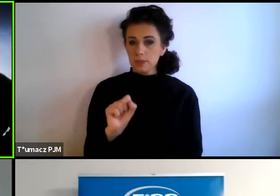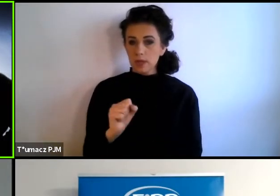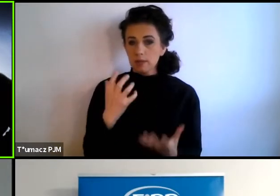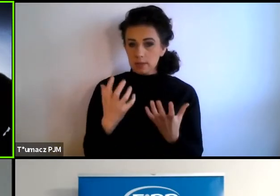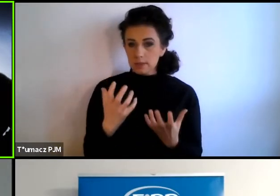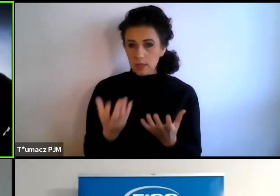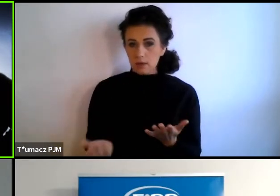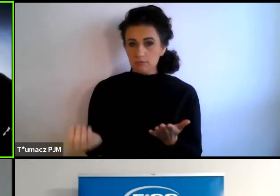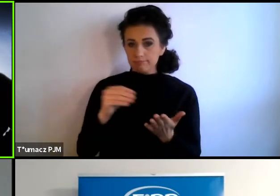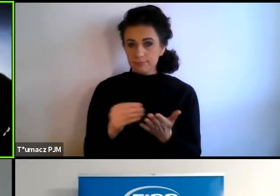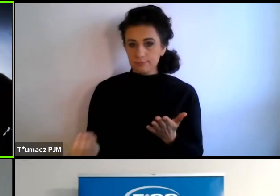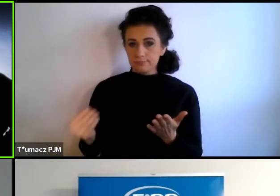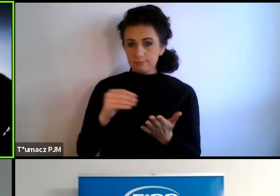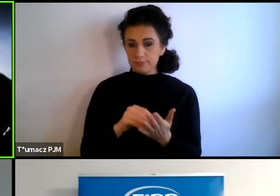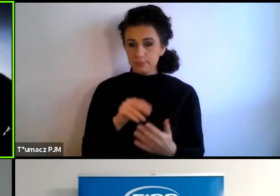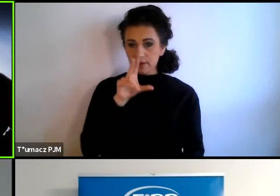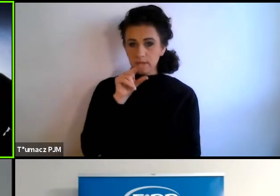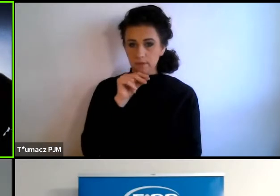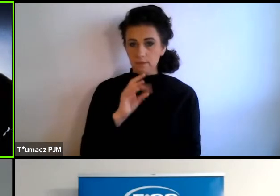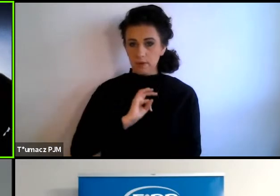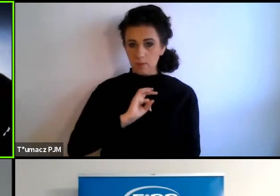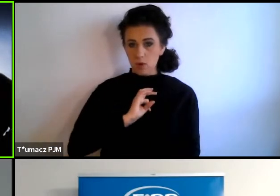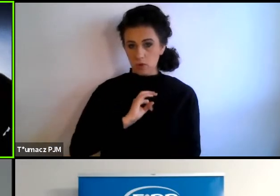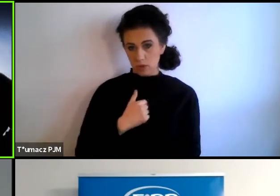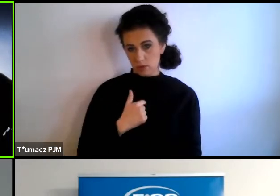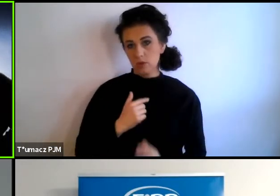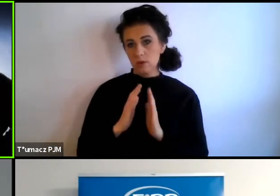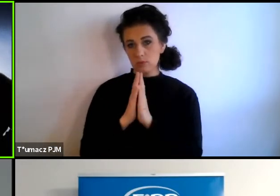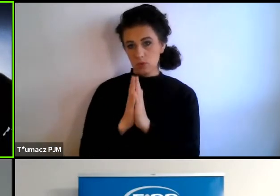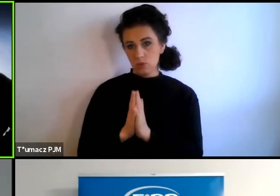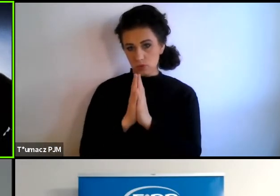to bardzo bym też prosił.